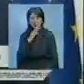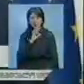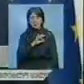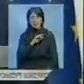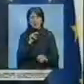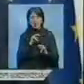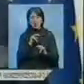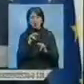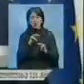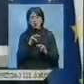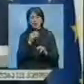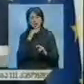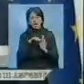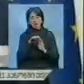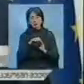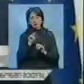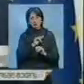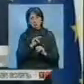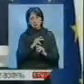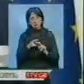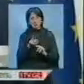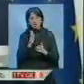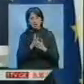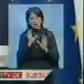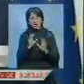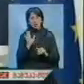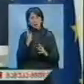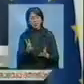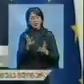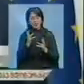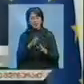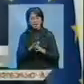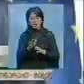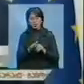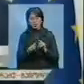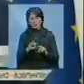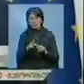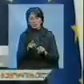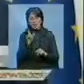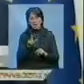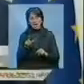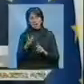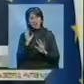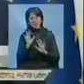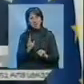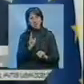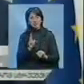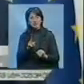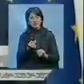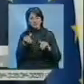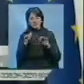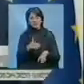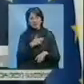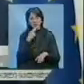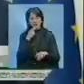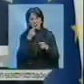მოხმარებაზე კონტროლს და კონტროლის გაუმჯობესებაზე მუშაობას, ეს არის უკვე კანონის უფრო ეფექტური აღსრულება. ეს არის იმ ადამიანების მხარდაჭერა, რომლებმაც გადაწყვიტა,